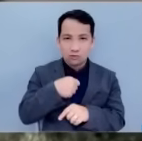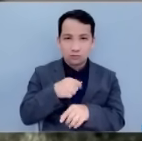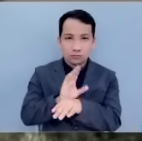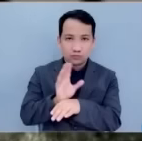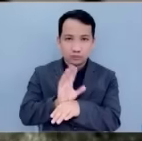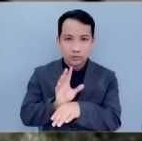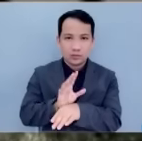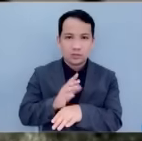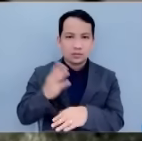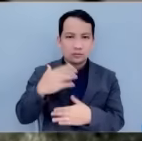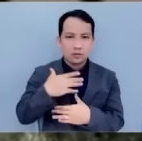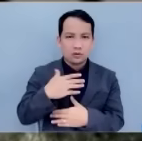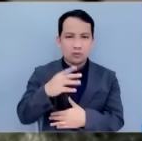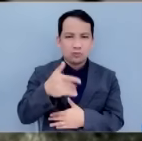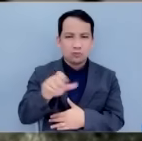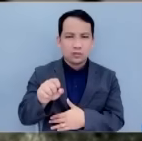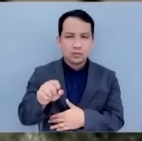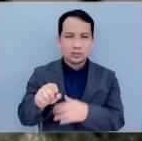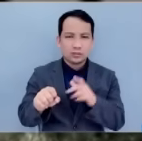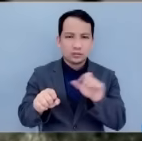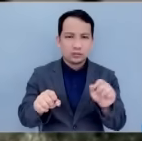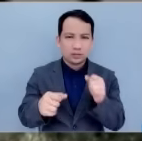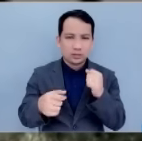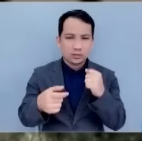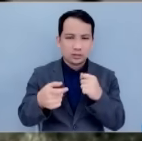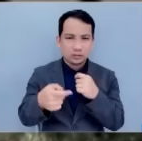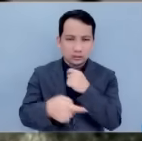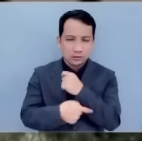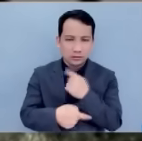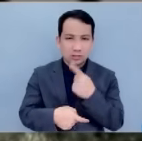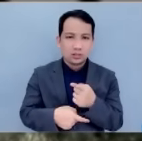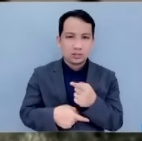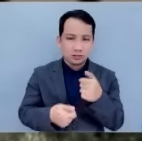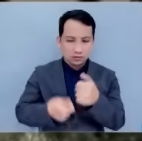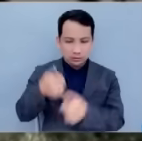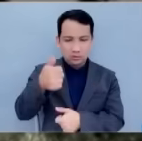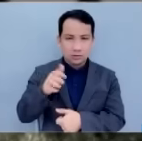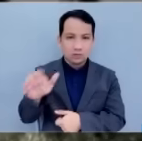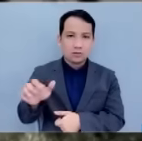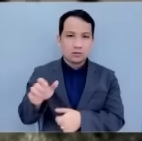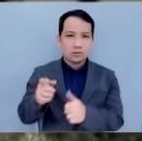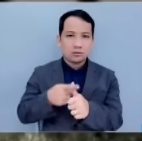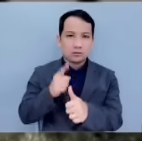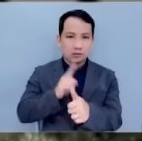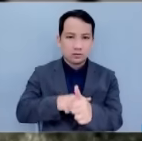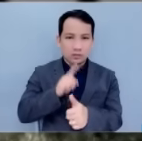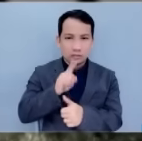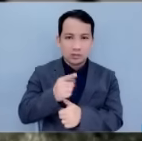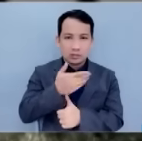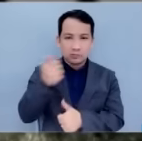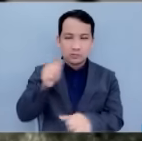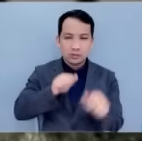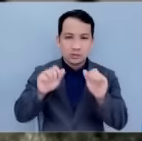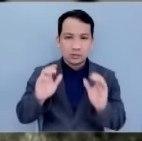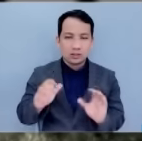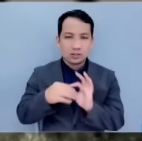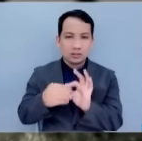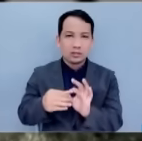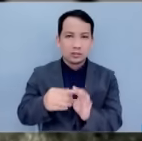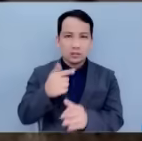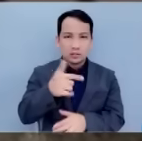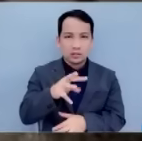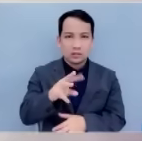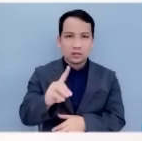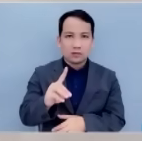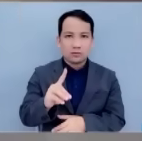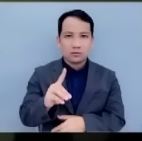Slavery at Takaw Tukso. Dito, nanalo si Jacqueline ng kauna-unahan niyang Best Actress Award sa Gawad Urian.